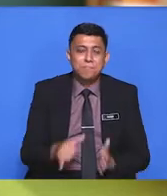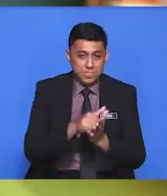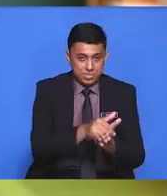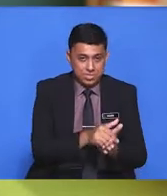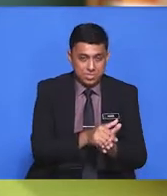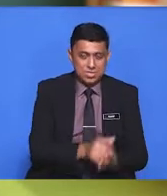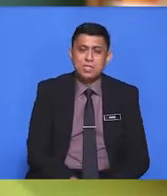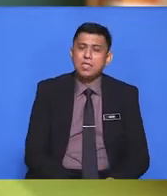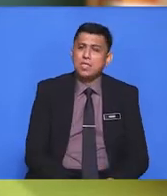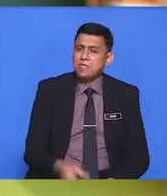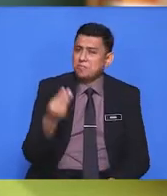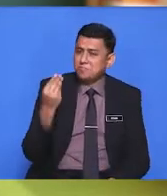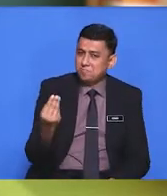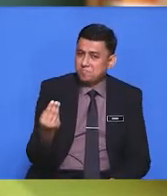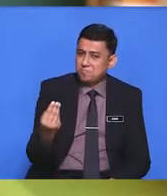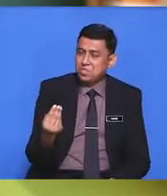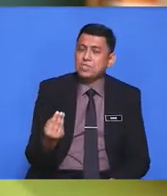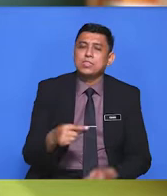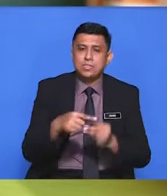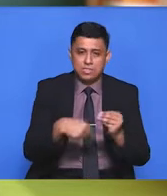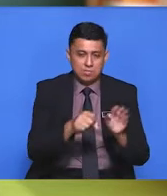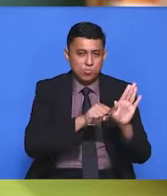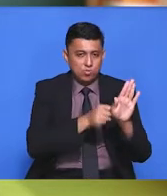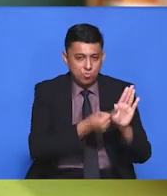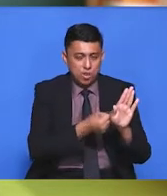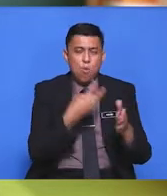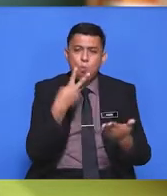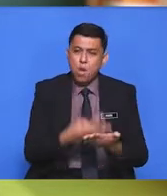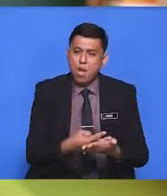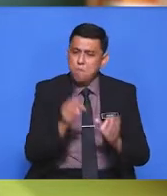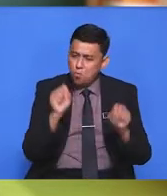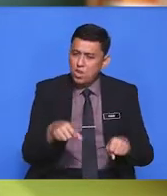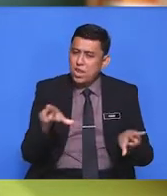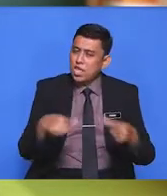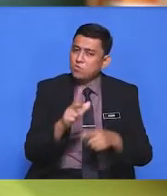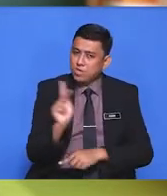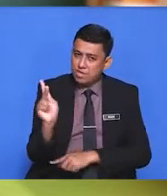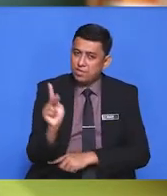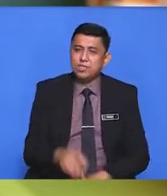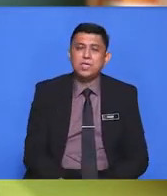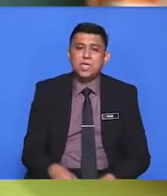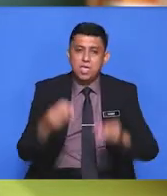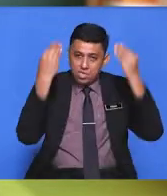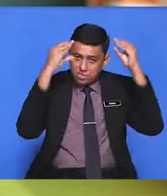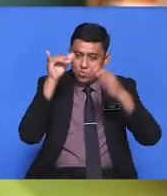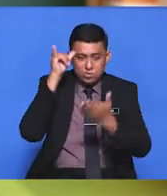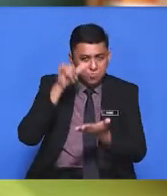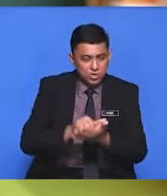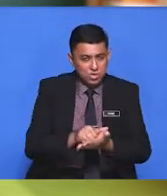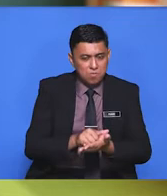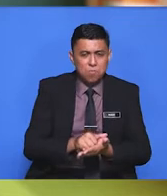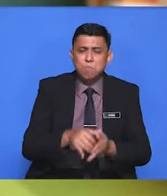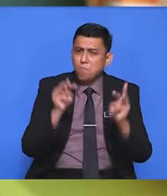Begitulah seber sedikit tentang sumber wang yang kamu boleh lakukan. Cikgu yakin kamu